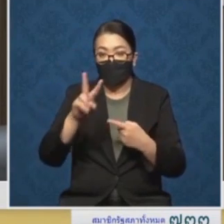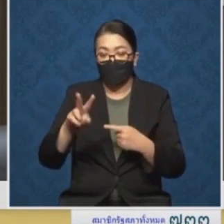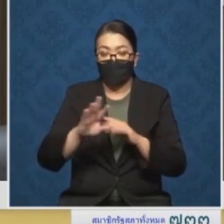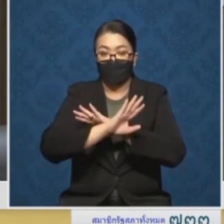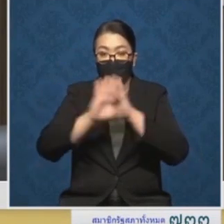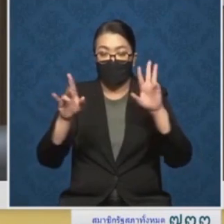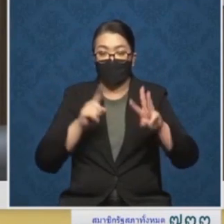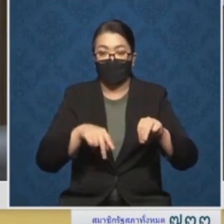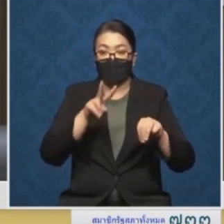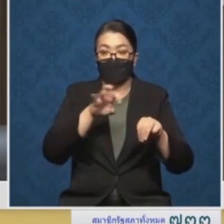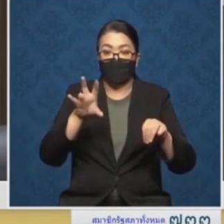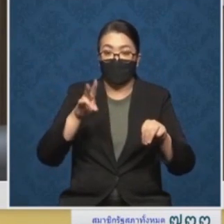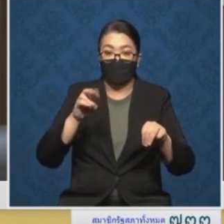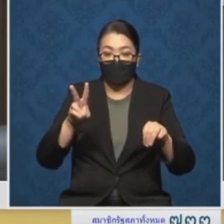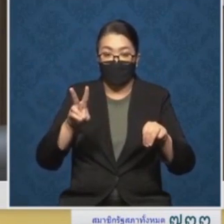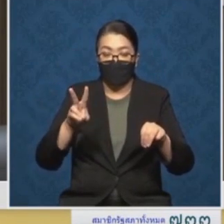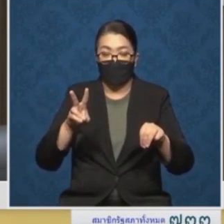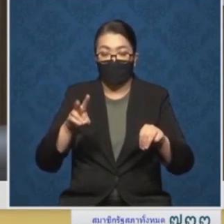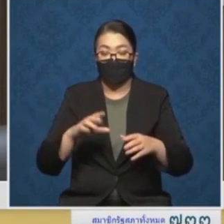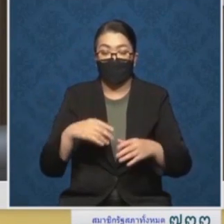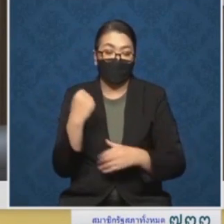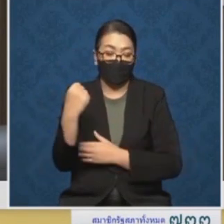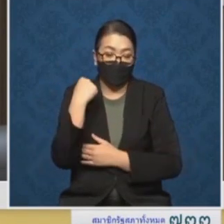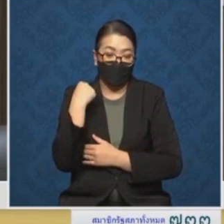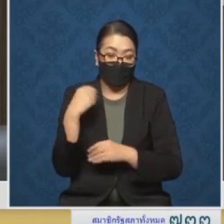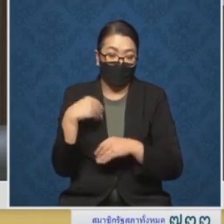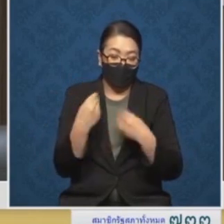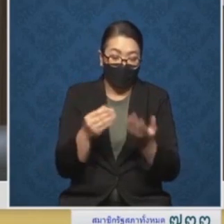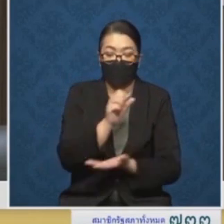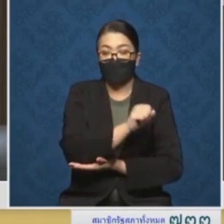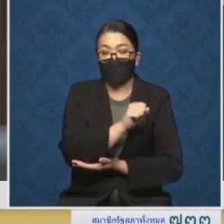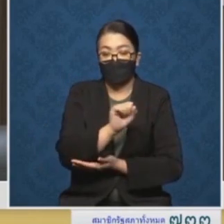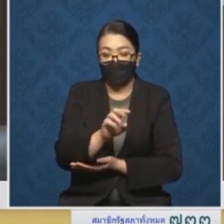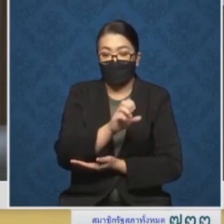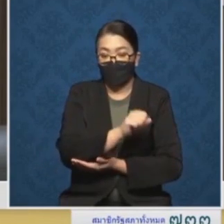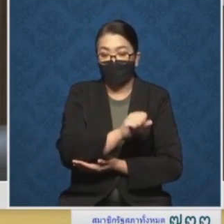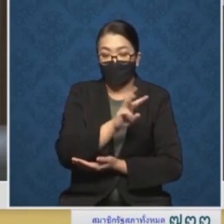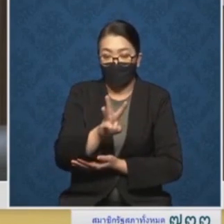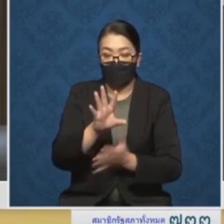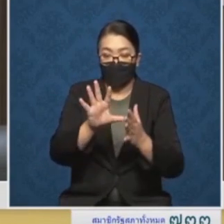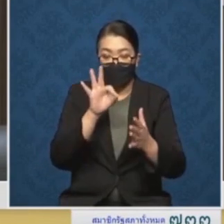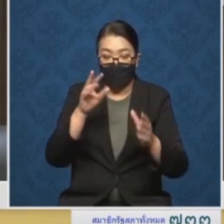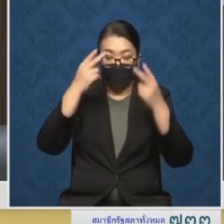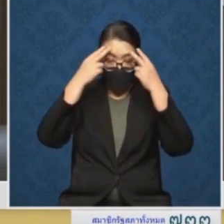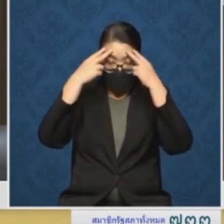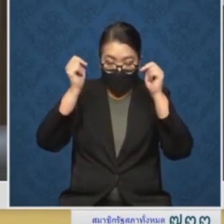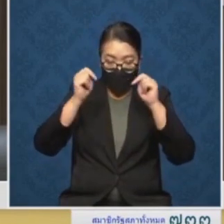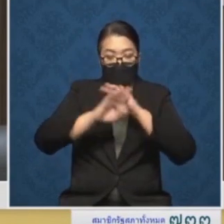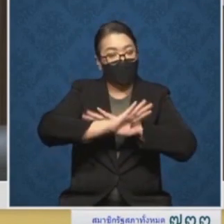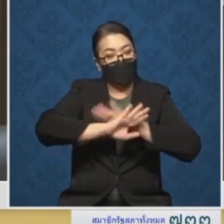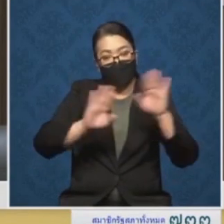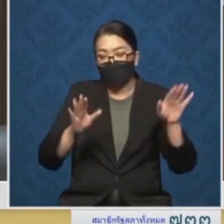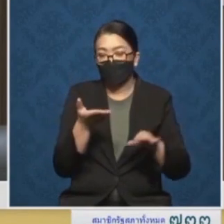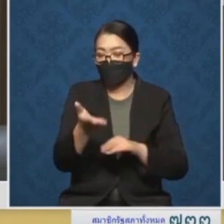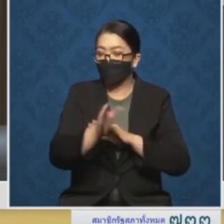272ที่ให้อำนาจสมาชิกวุฒิสภาเลือกนายกรัฐมนตรีส่วนเหตุผลที่ผมอยากจะ